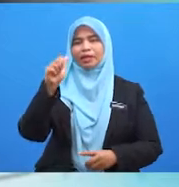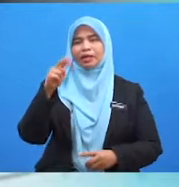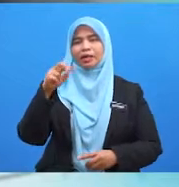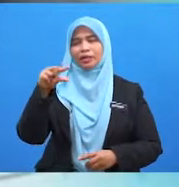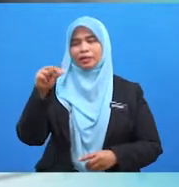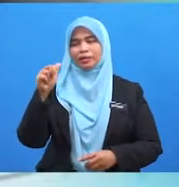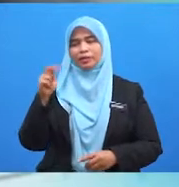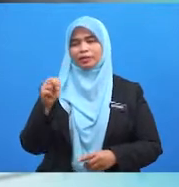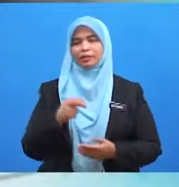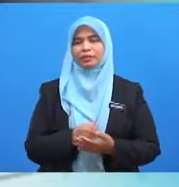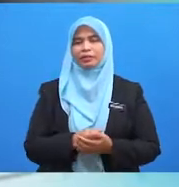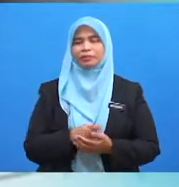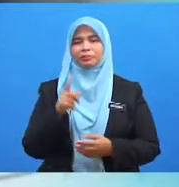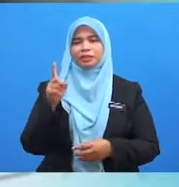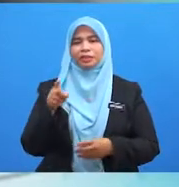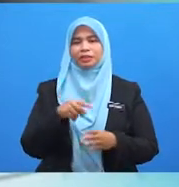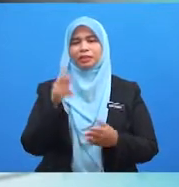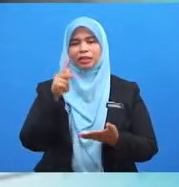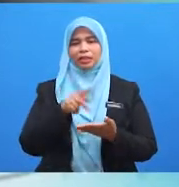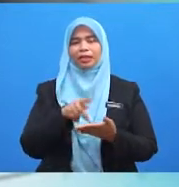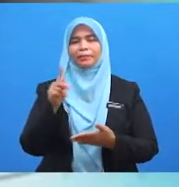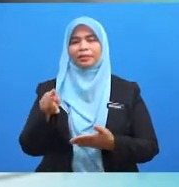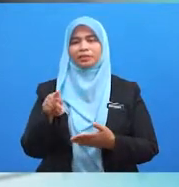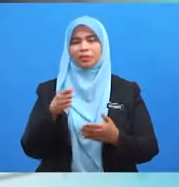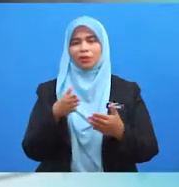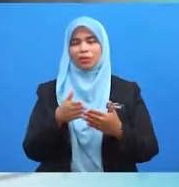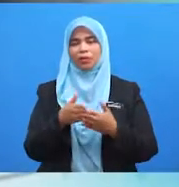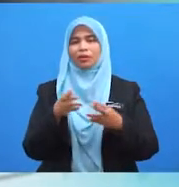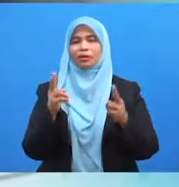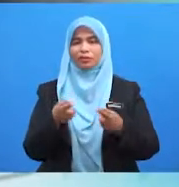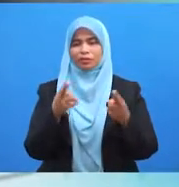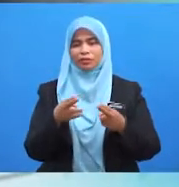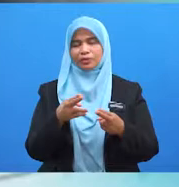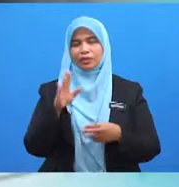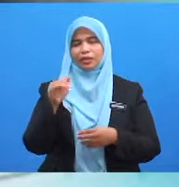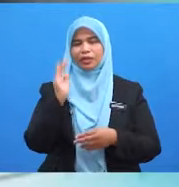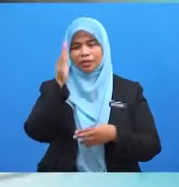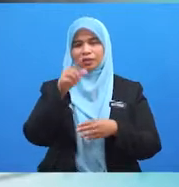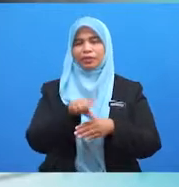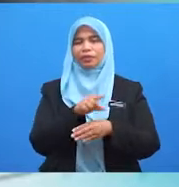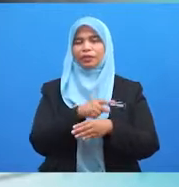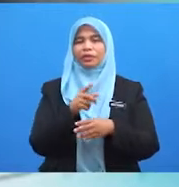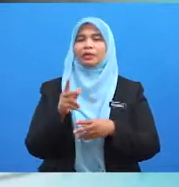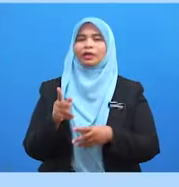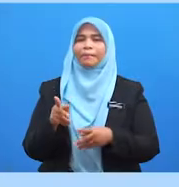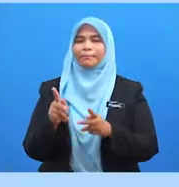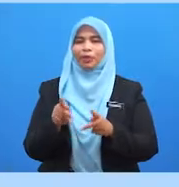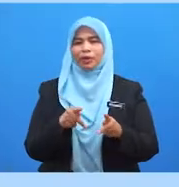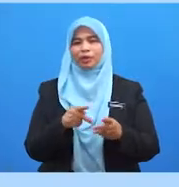sasaran dikenal pasti oleh usahawan yang akan menggunakan produk atau perkhidmatan